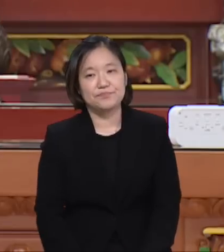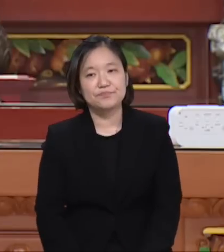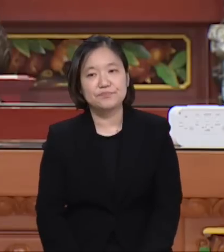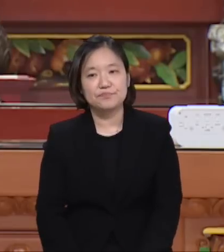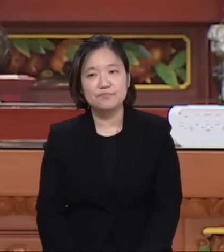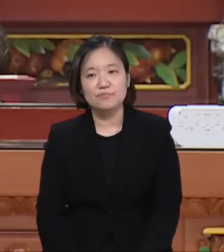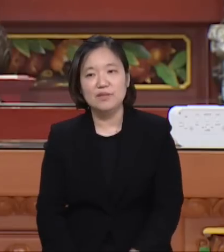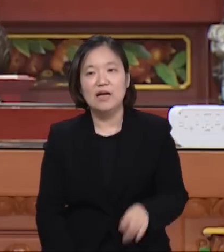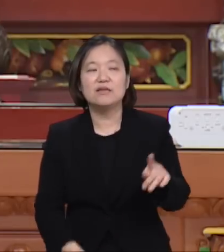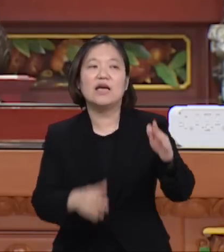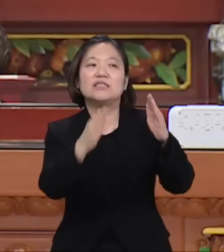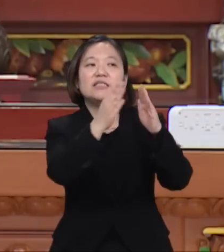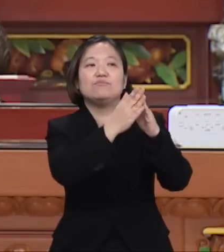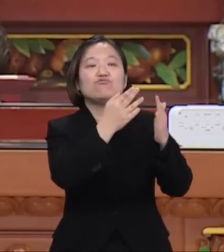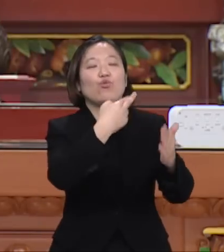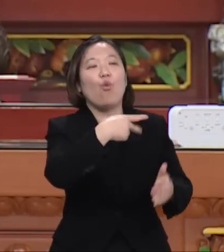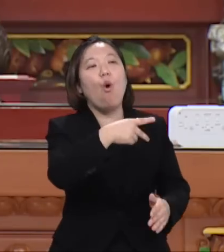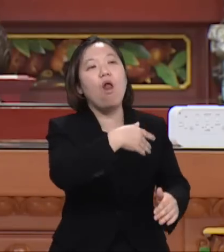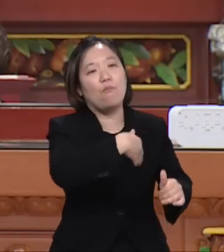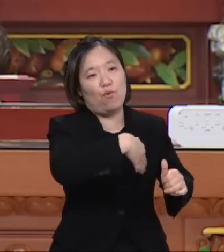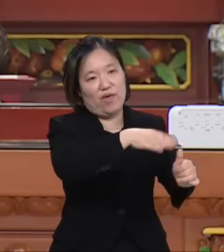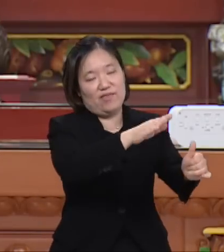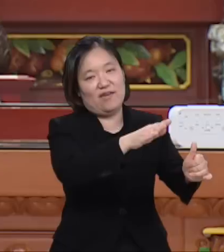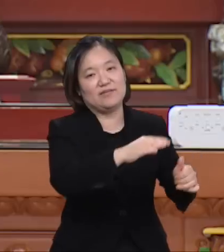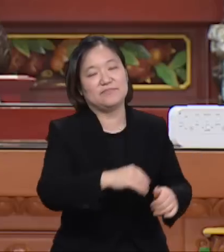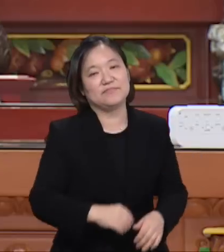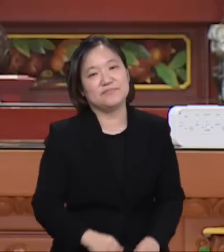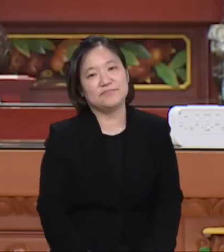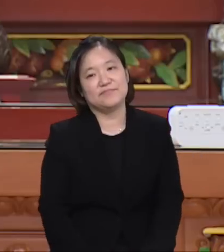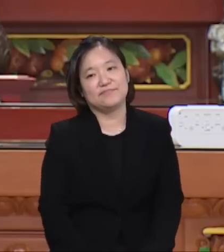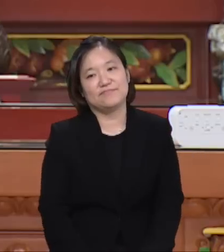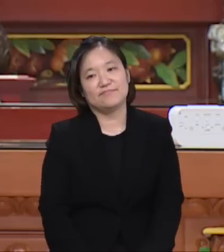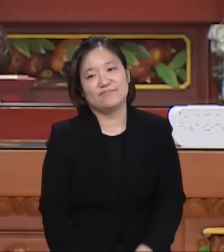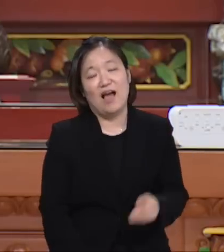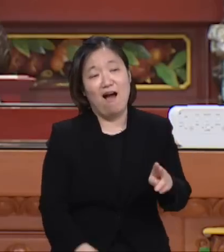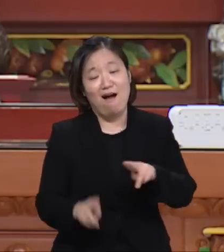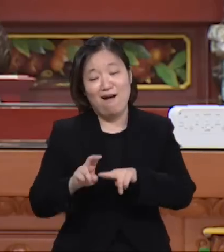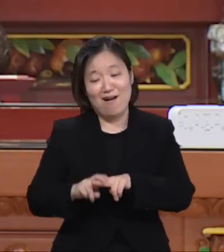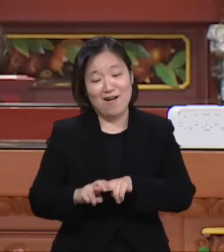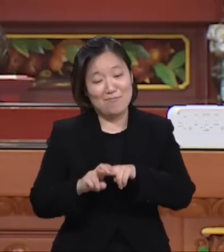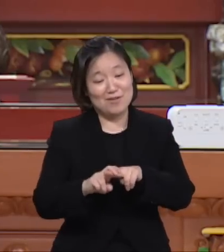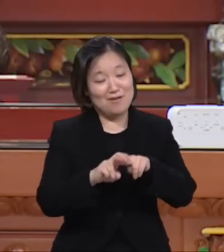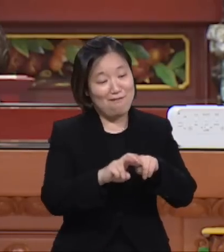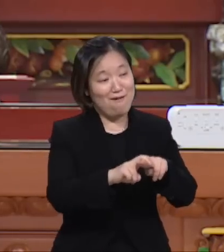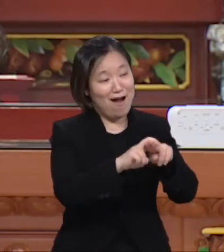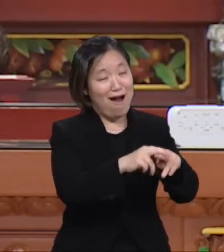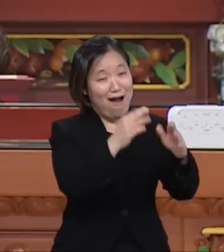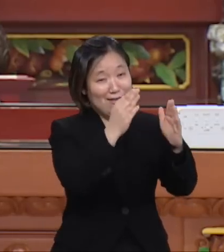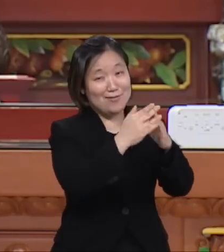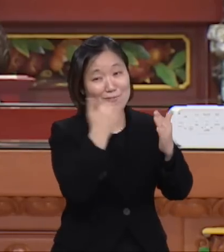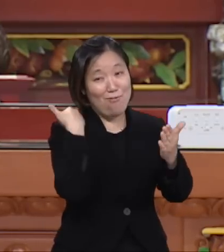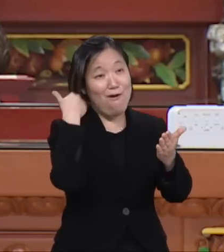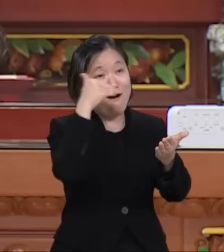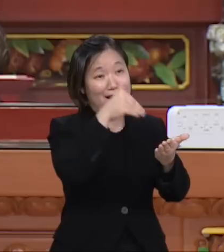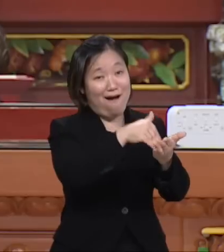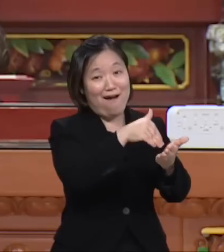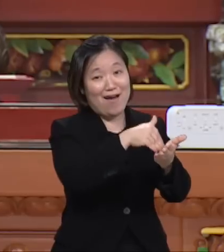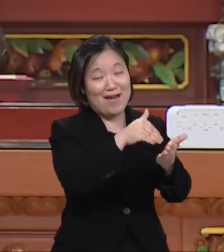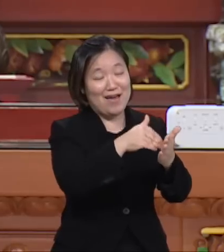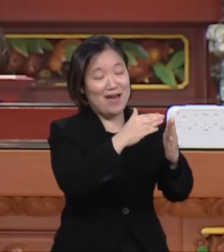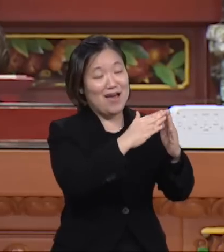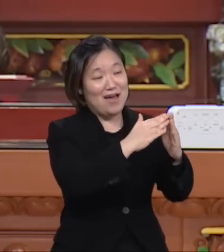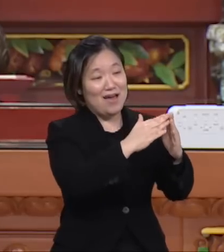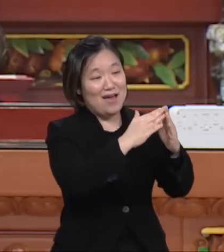명을 딱 내리시면서 집으로 돌려보냈답니다 그래서 이제 가마 타고 다시 집으로 집으로 집으로 와서